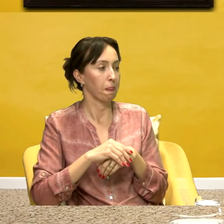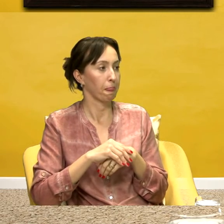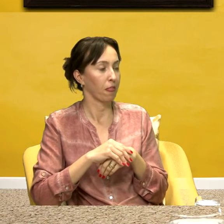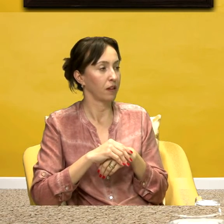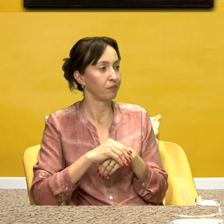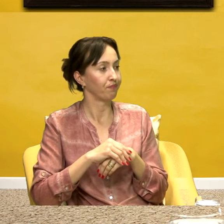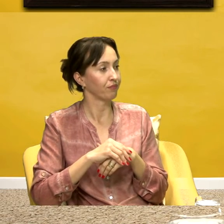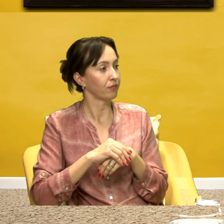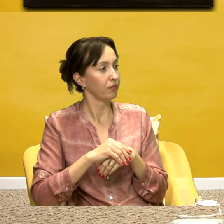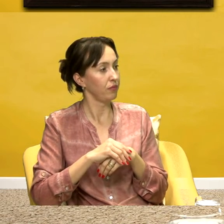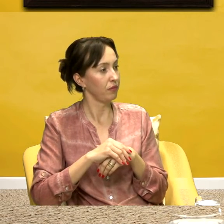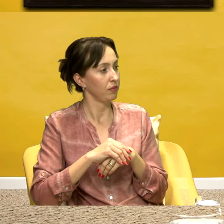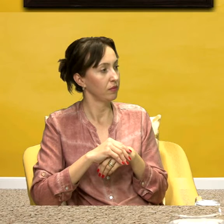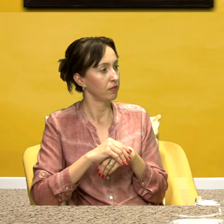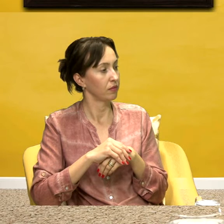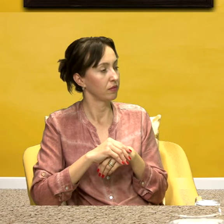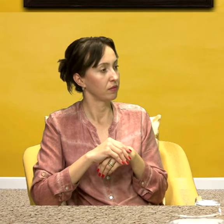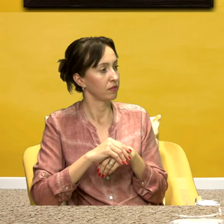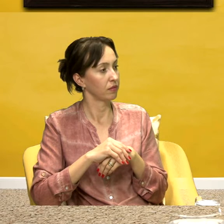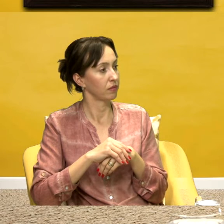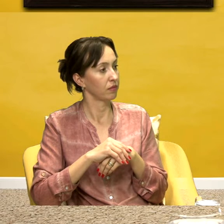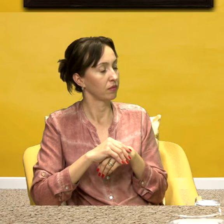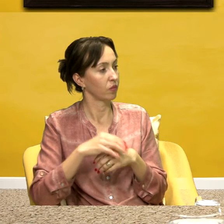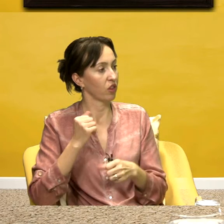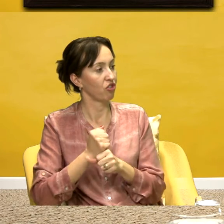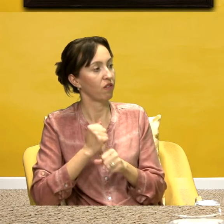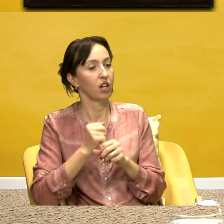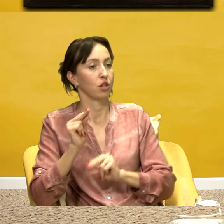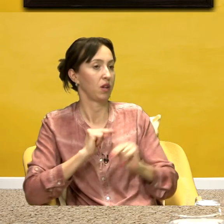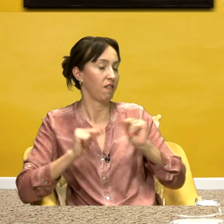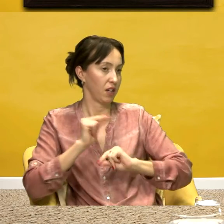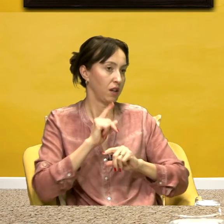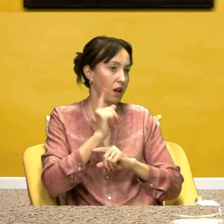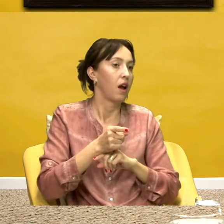Ce faceți la filiala din Alba pentru ei?